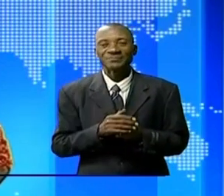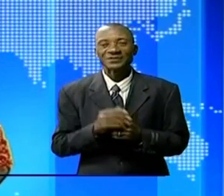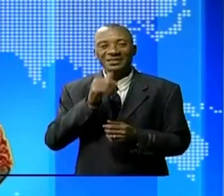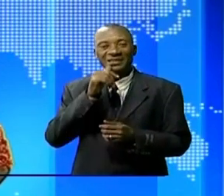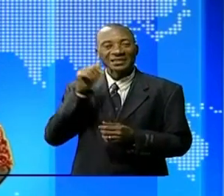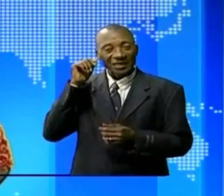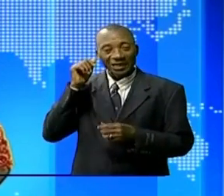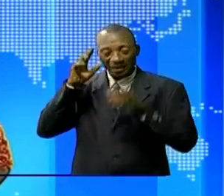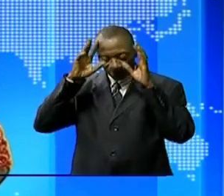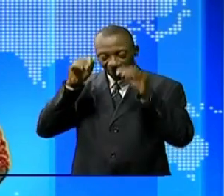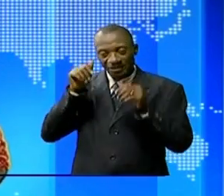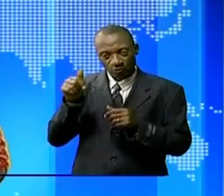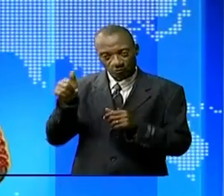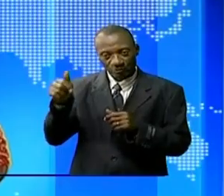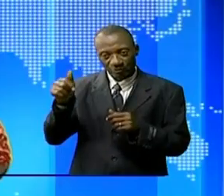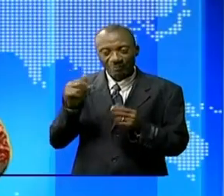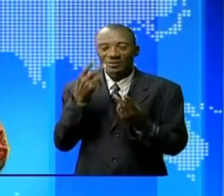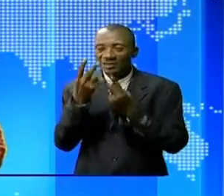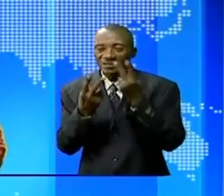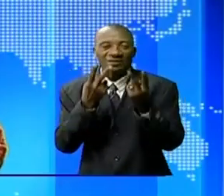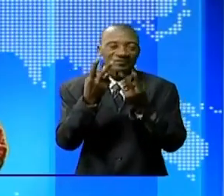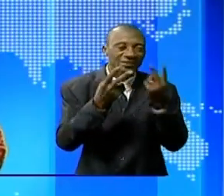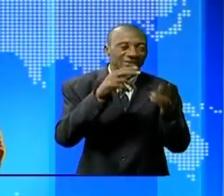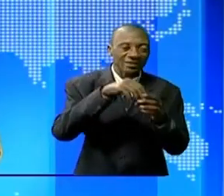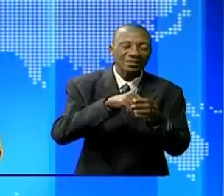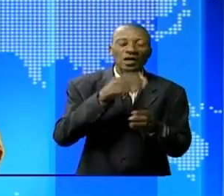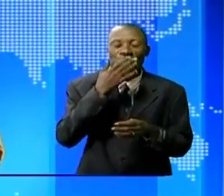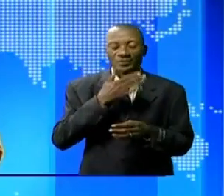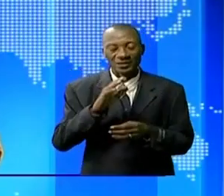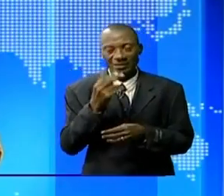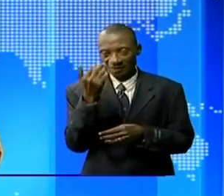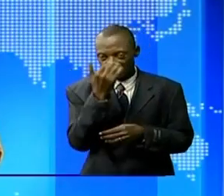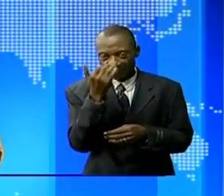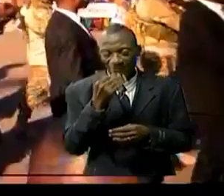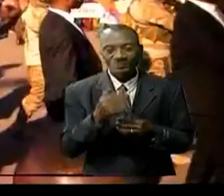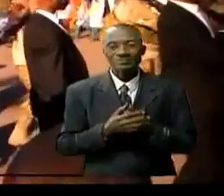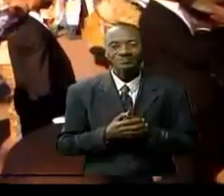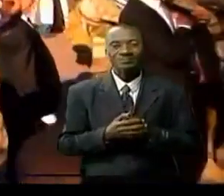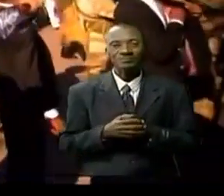félix-antoine tshisekedi la presse présidentielle nous ont pas